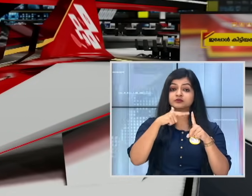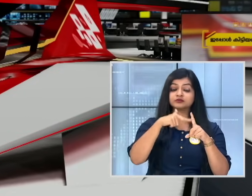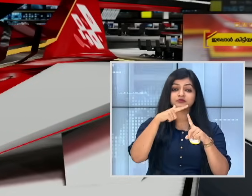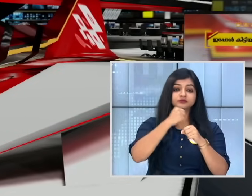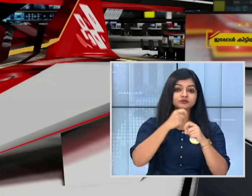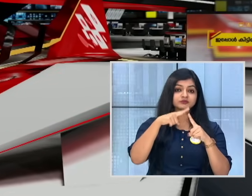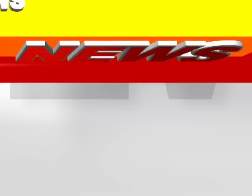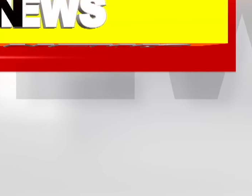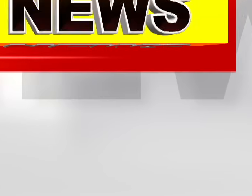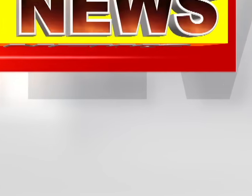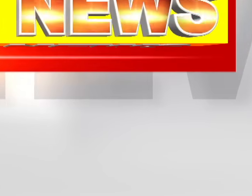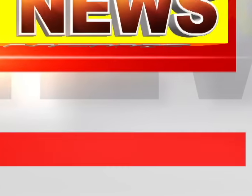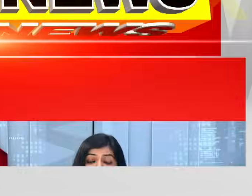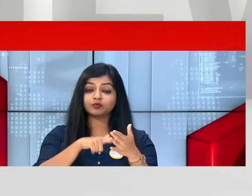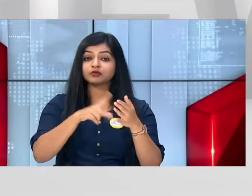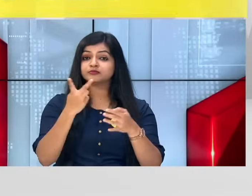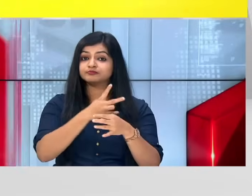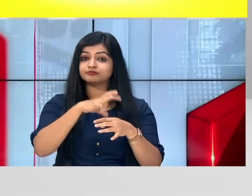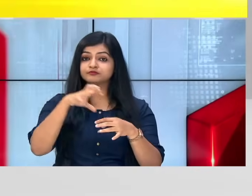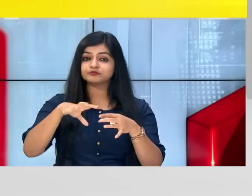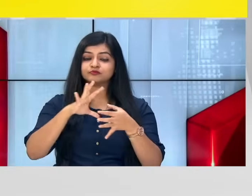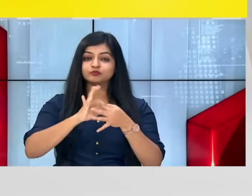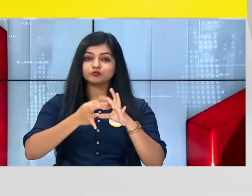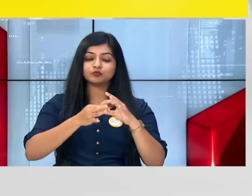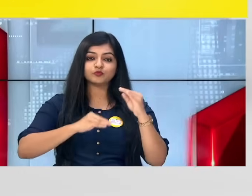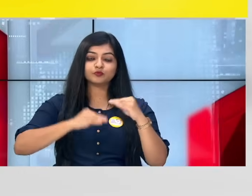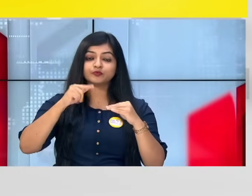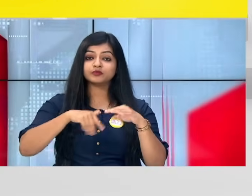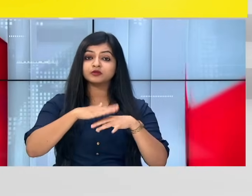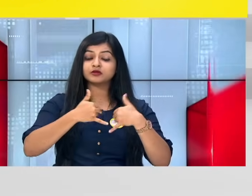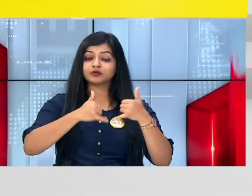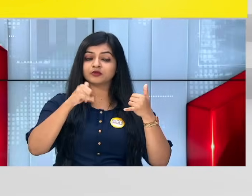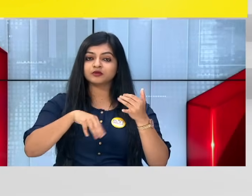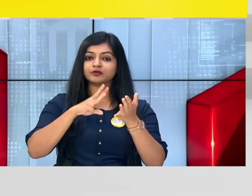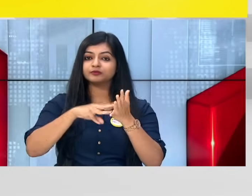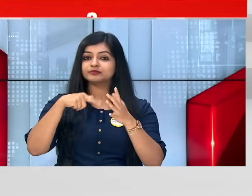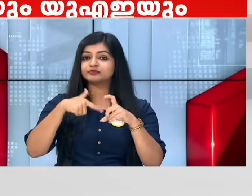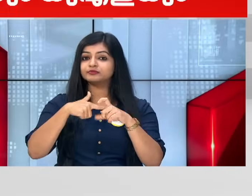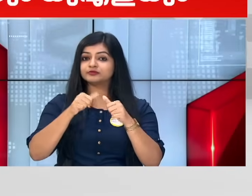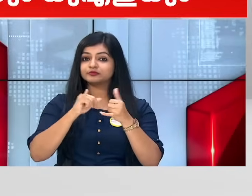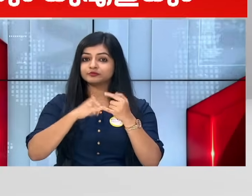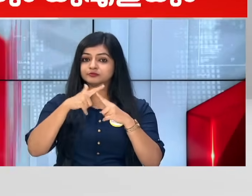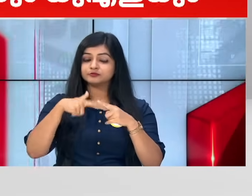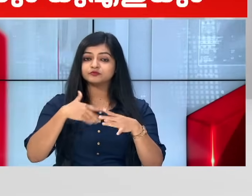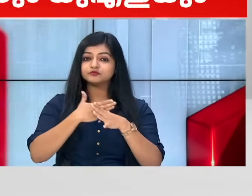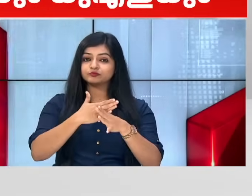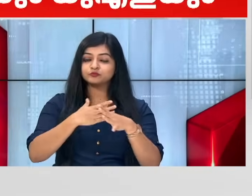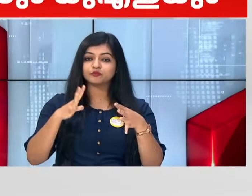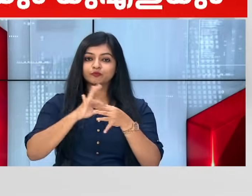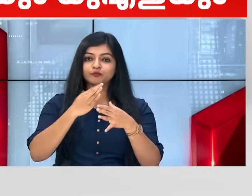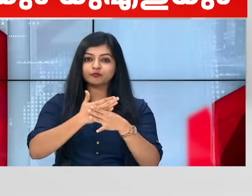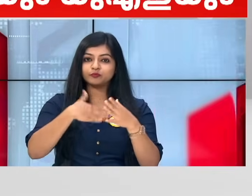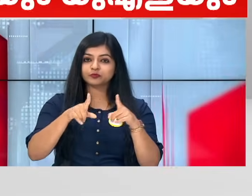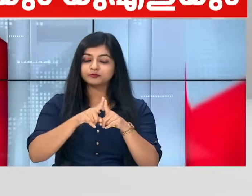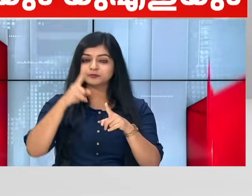രാജ്യങ്ങളും സഹകരണം വർദ്ധിപ്പിക്കും. ഇന്ത്യ മിഡിൽ ഈസ്റ്റ് യൂറോപ്പ് വ്യാപാര ഇടനാഴിക്കായി യോജിച്ച് പ്രവർത്തിക്കാനും തീരുമാനമായിട്ടുണ്ട്. ഖത്തർ അമീറുമായി